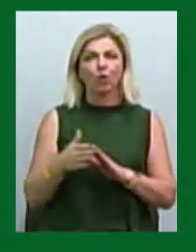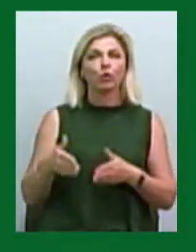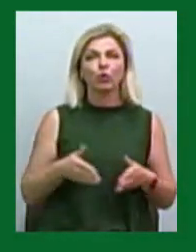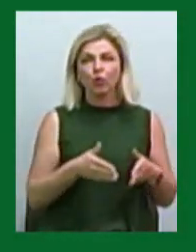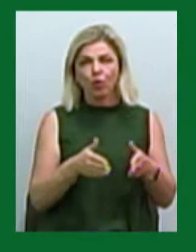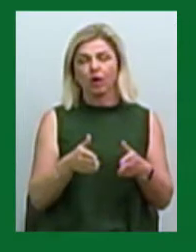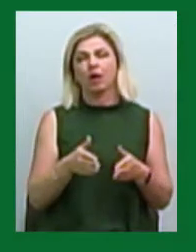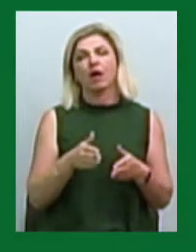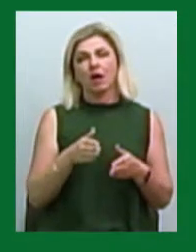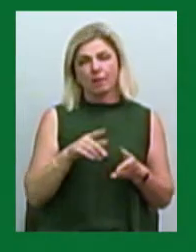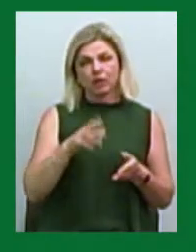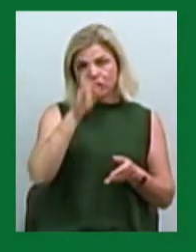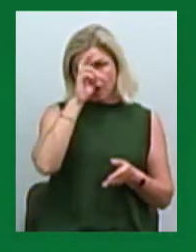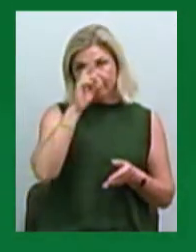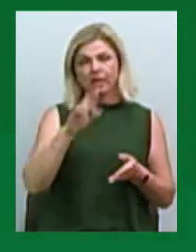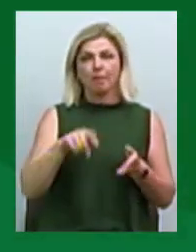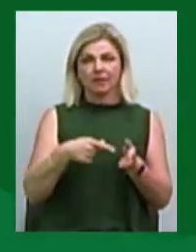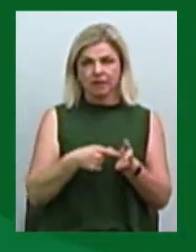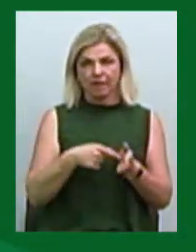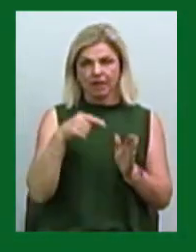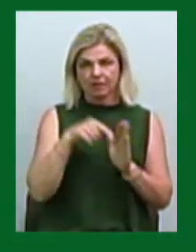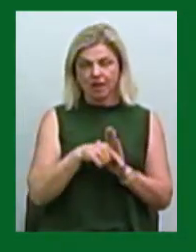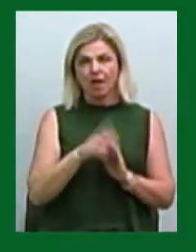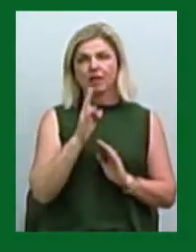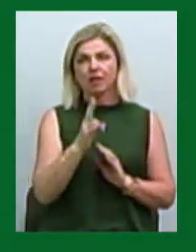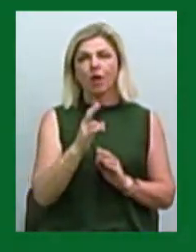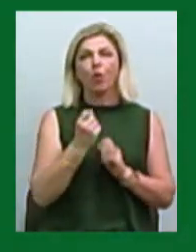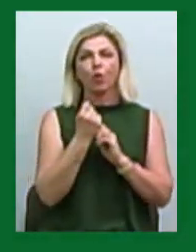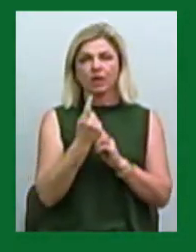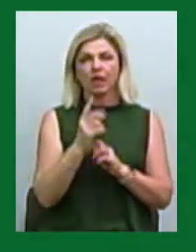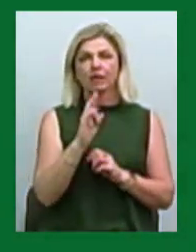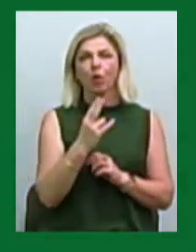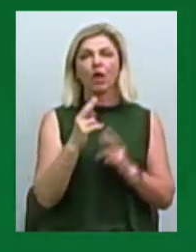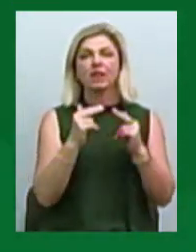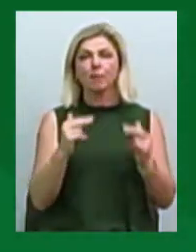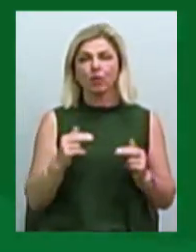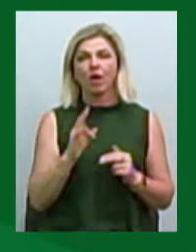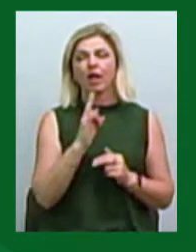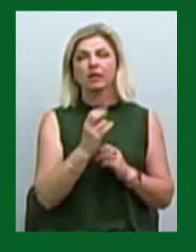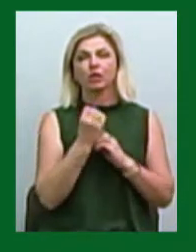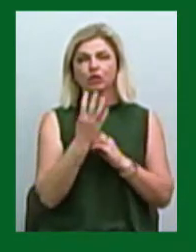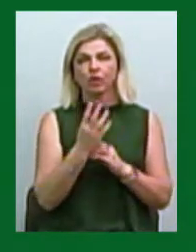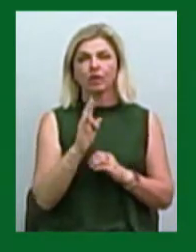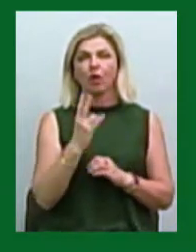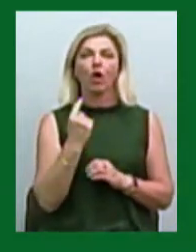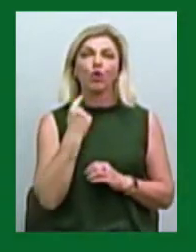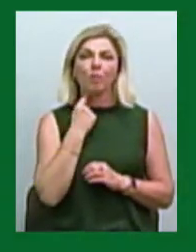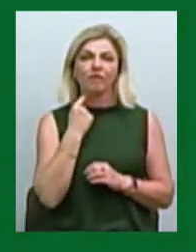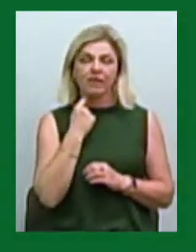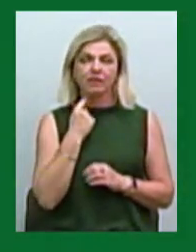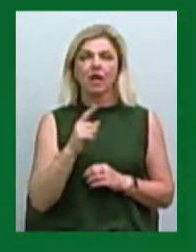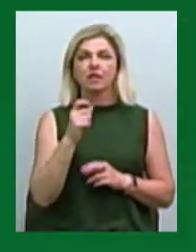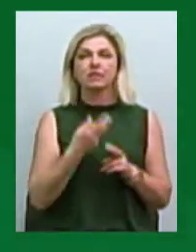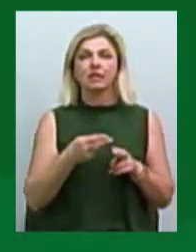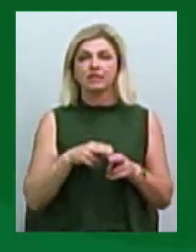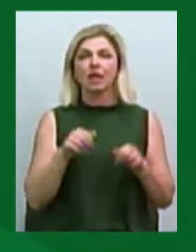та місцевого значення. Зокрема, ділянок трас Н-11 Миколаїв-Дніпро і Н-14 Миколаїв-Кропивницький. За це